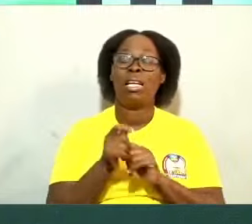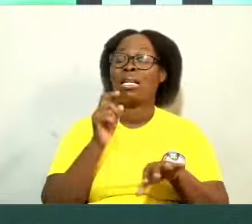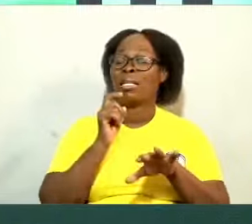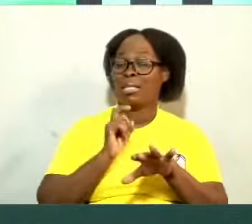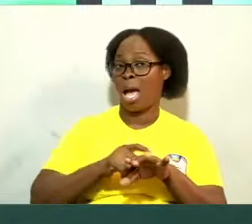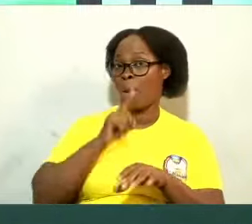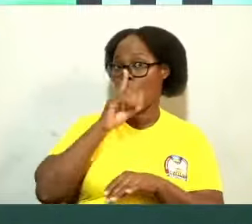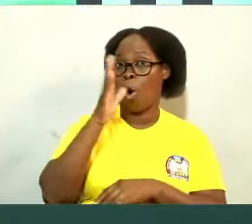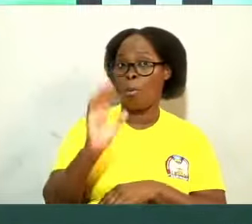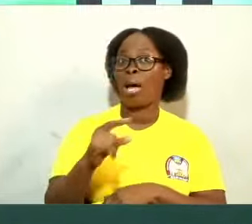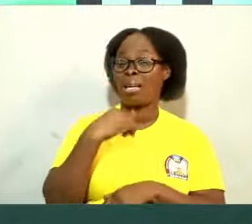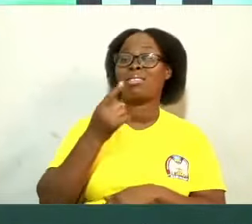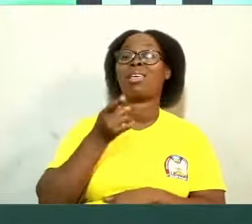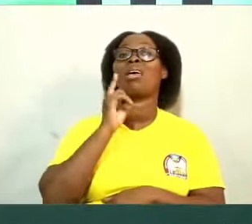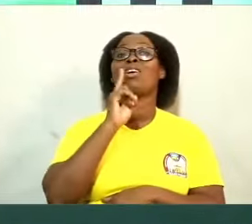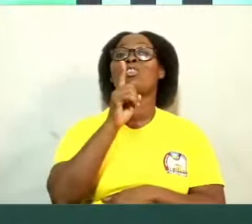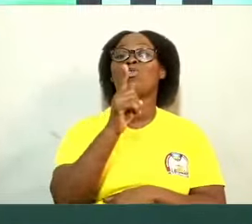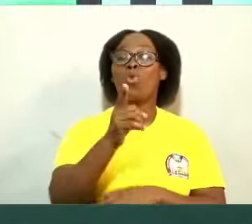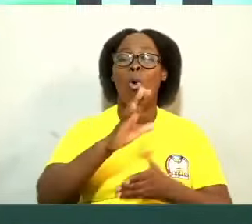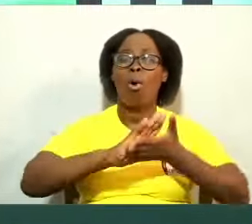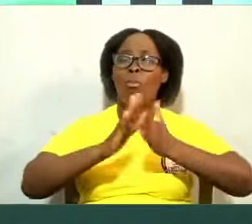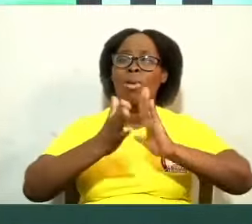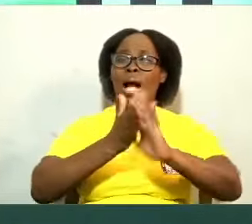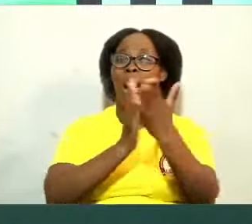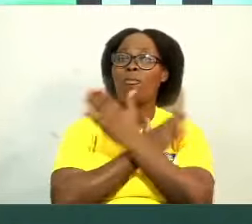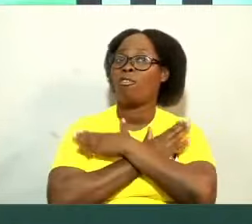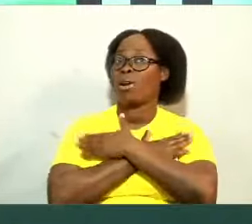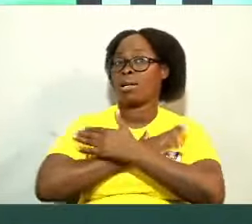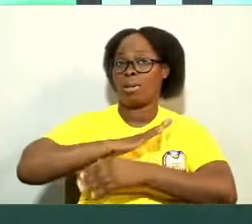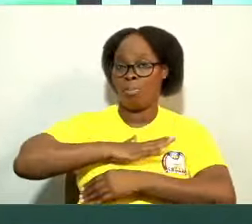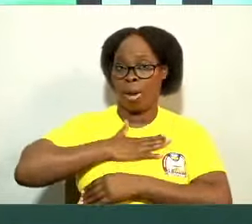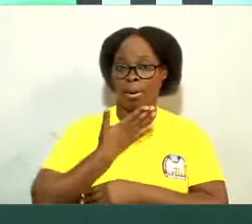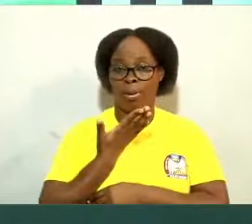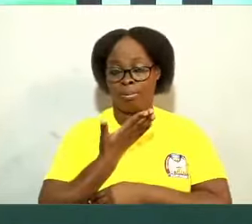Anasema nyinyi mmekuwa rafiki zangu